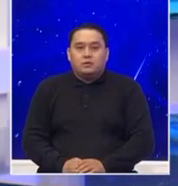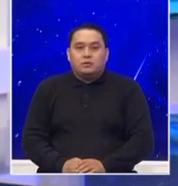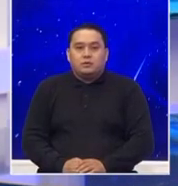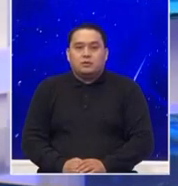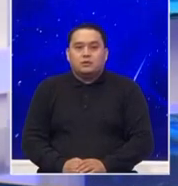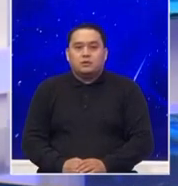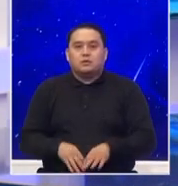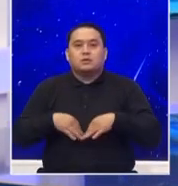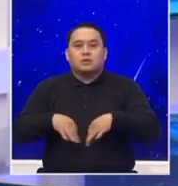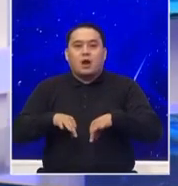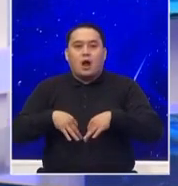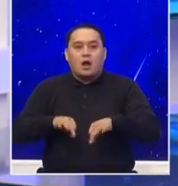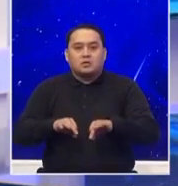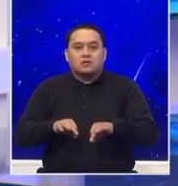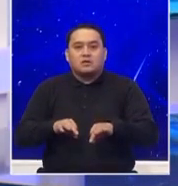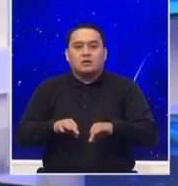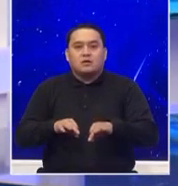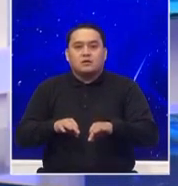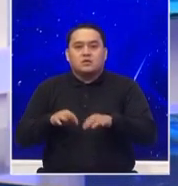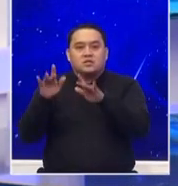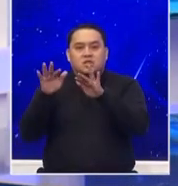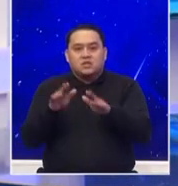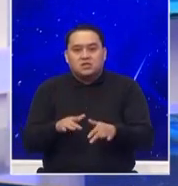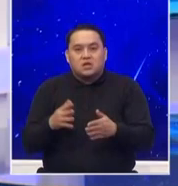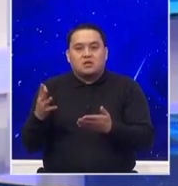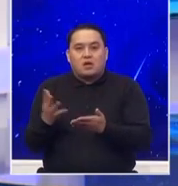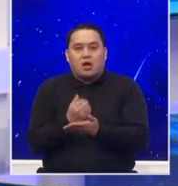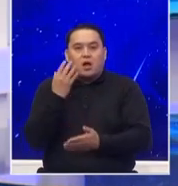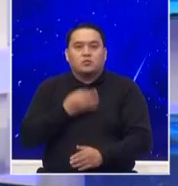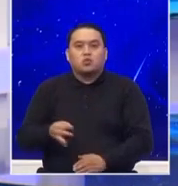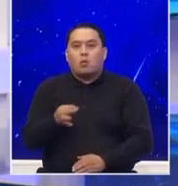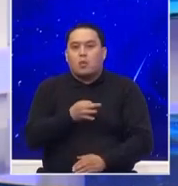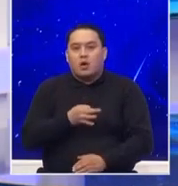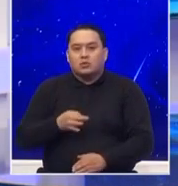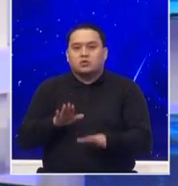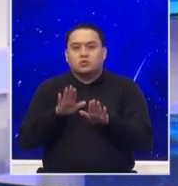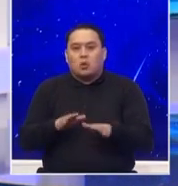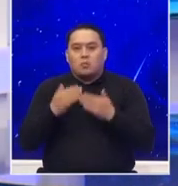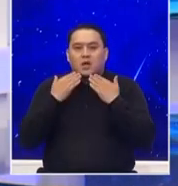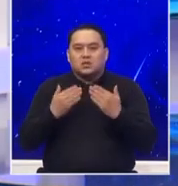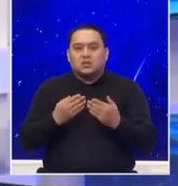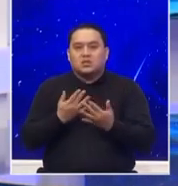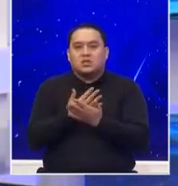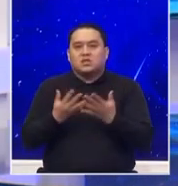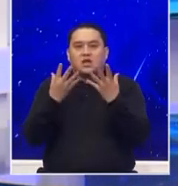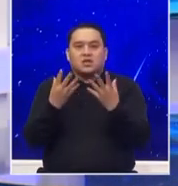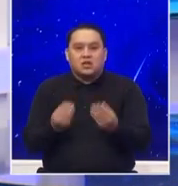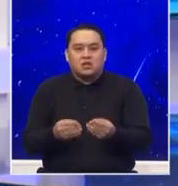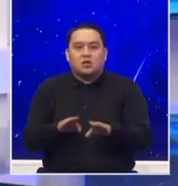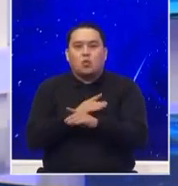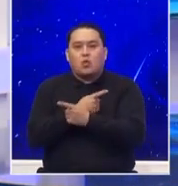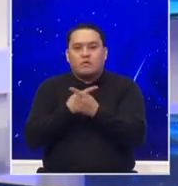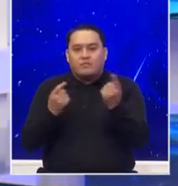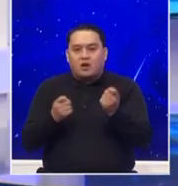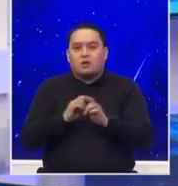Более десятка транспортных средств вызволены из снежной западни в Алматинской области, и это лишь за последние несколько дней. Такой